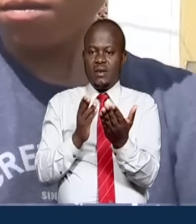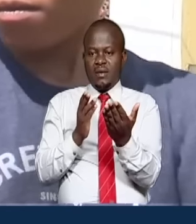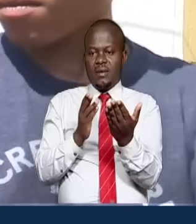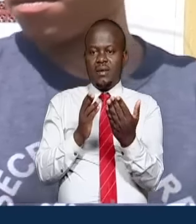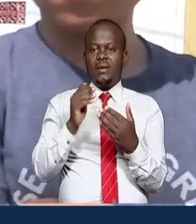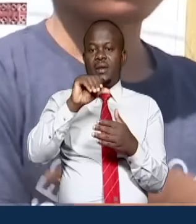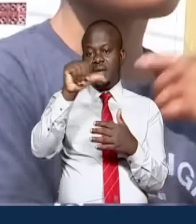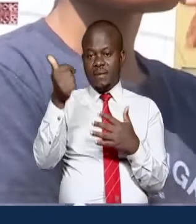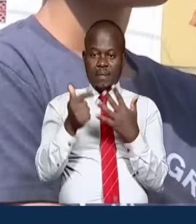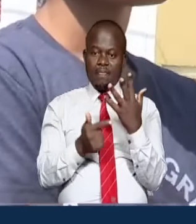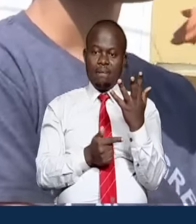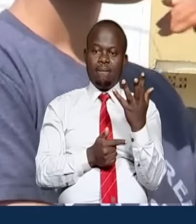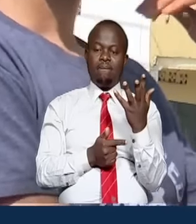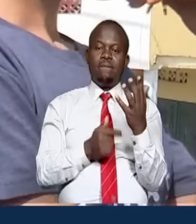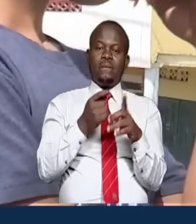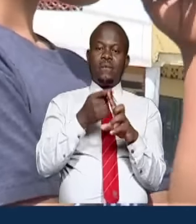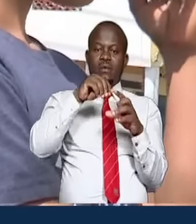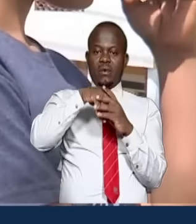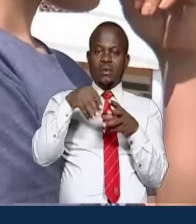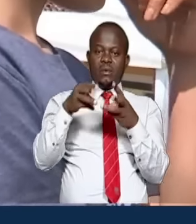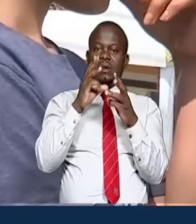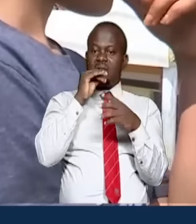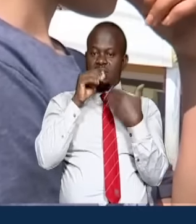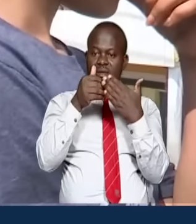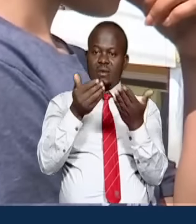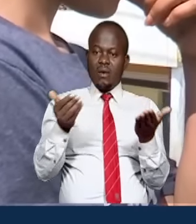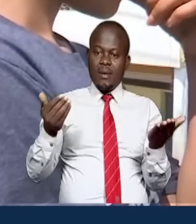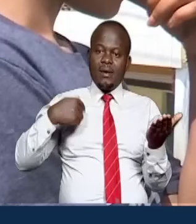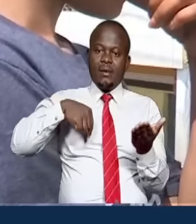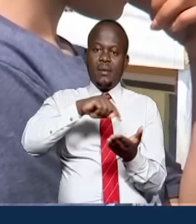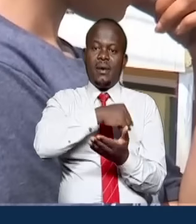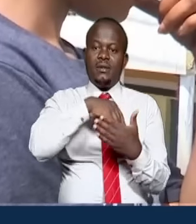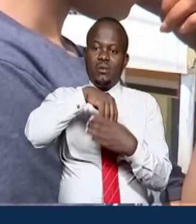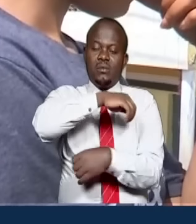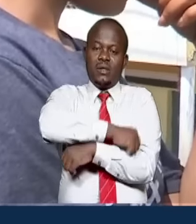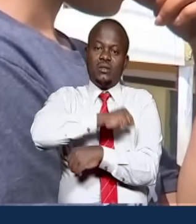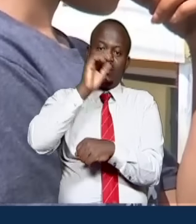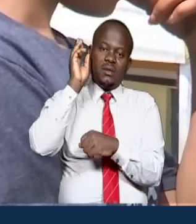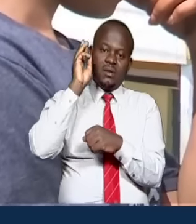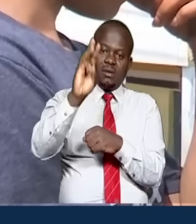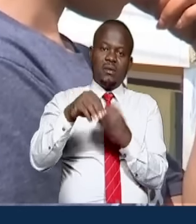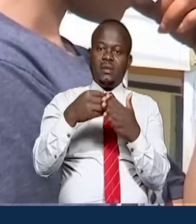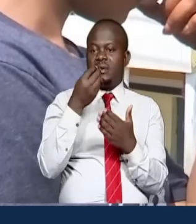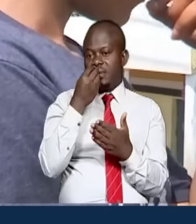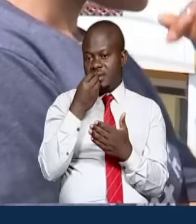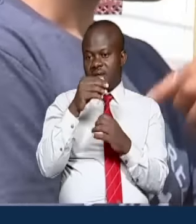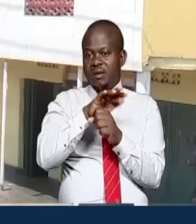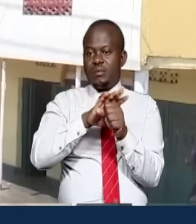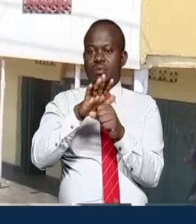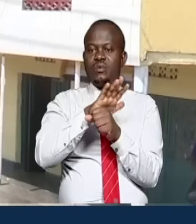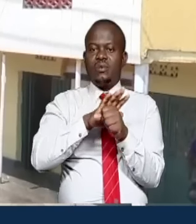Ibindi nakuyemo ni ukuntu yavuze ko abana bacu ku mashuri bazajya barya indyo